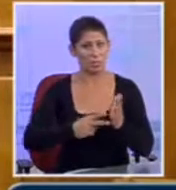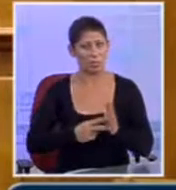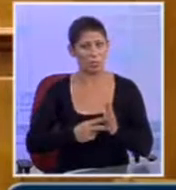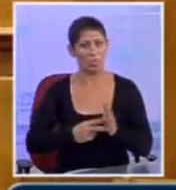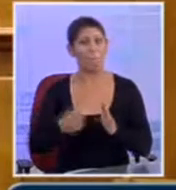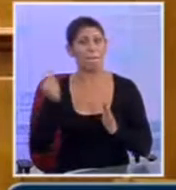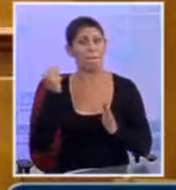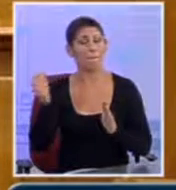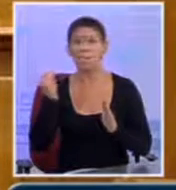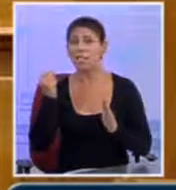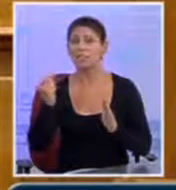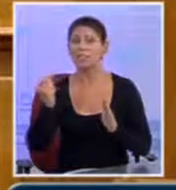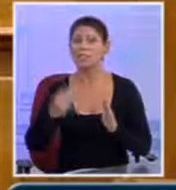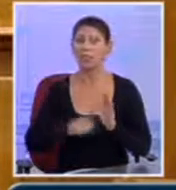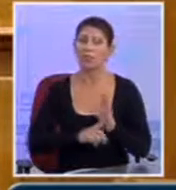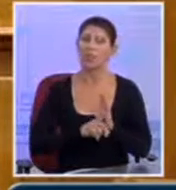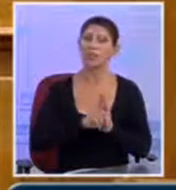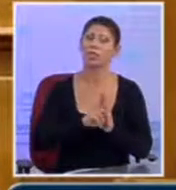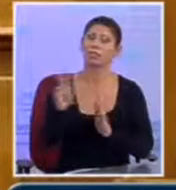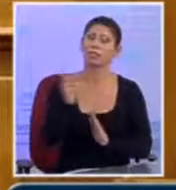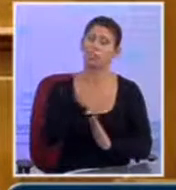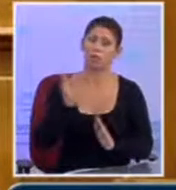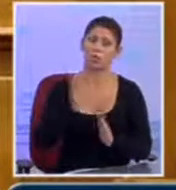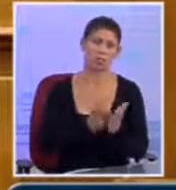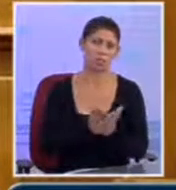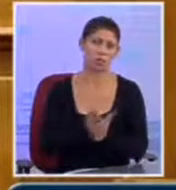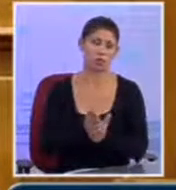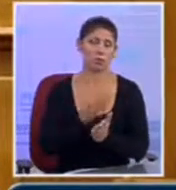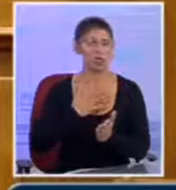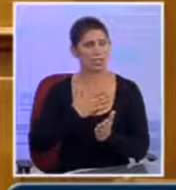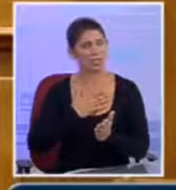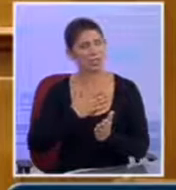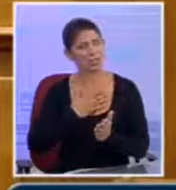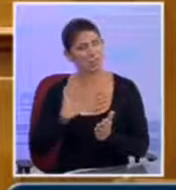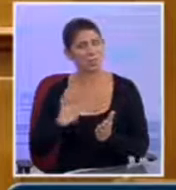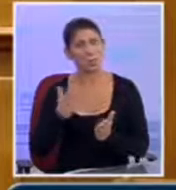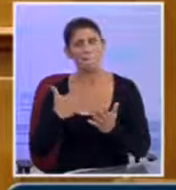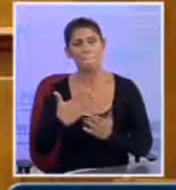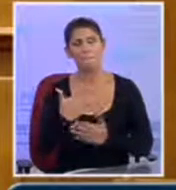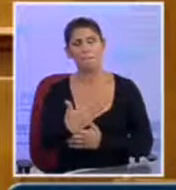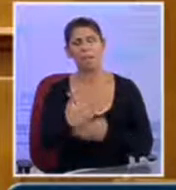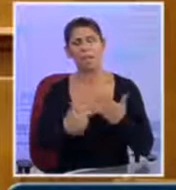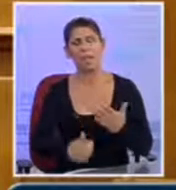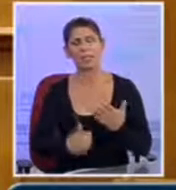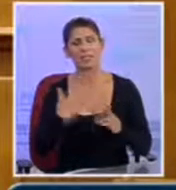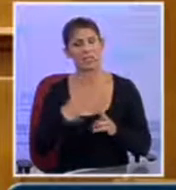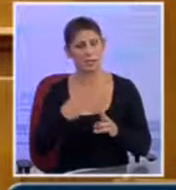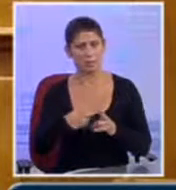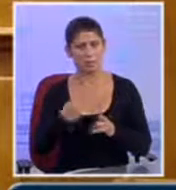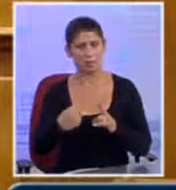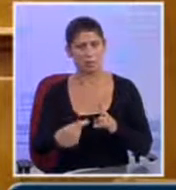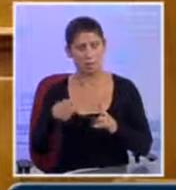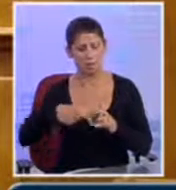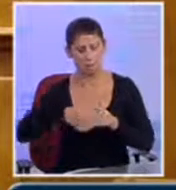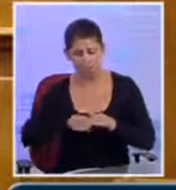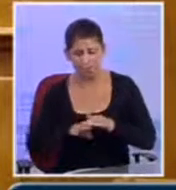με ισχυρά πρόσημα κοινωνικής δικαιοσύνης. Και επιτρέψτε μου να σταθώ σε 5-6 κομβικά σημεία αυτής μεταστροφής